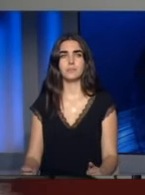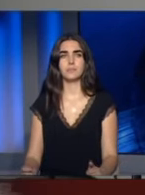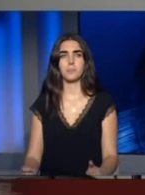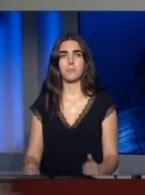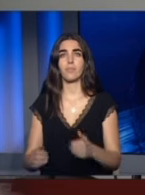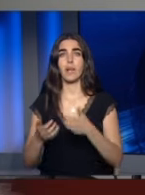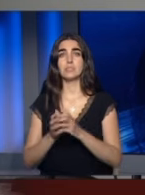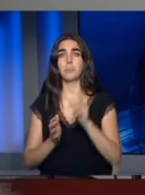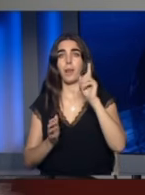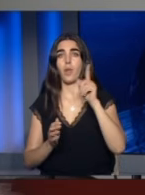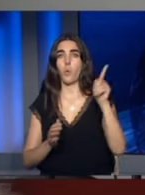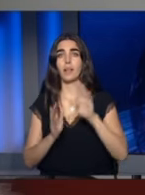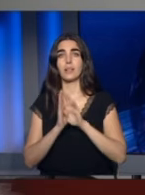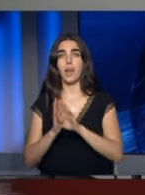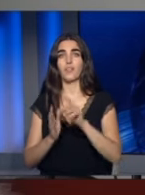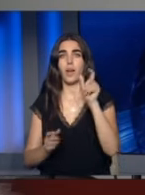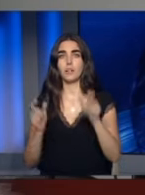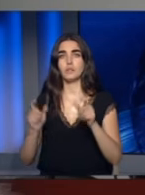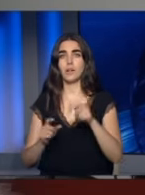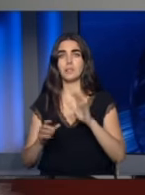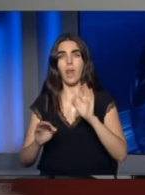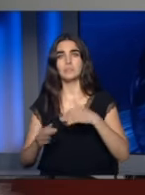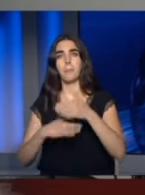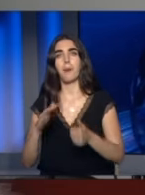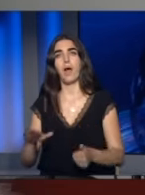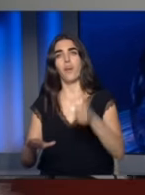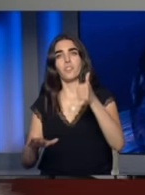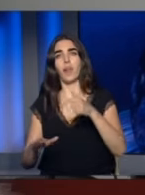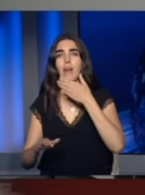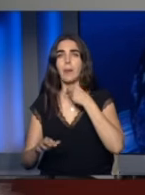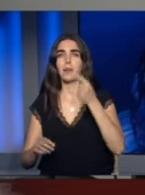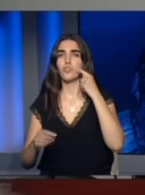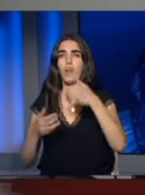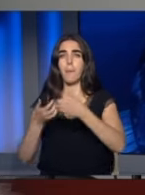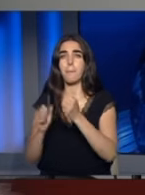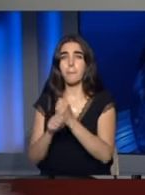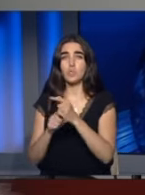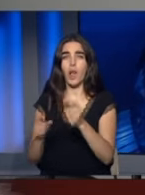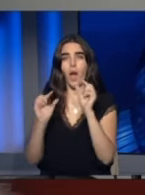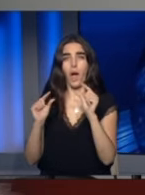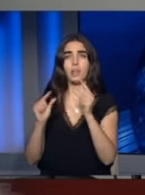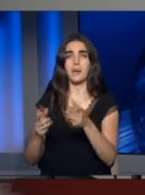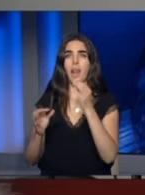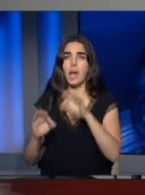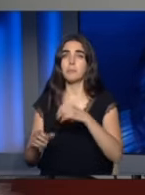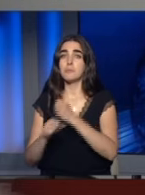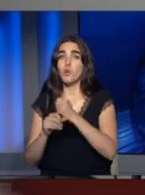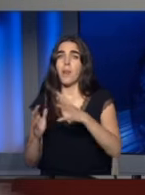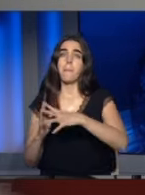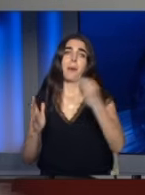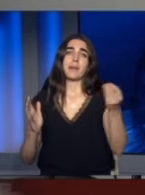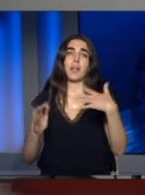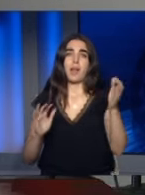يمكنها ان تدفع بواقعنا نحو الافضل